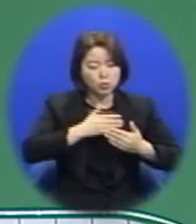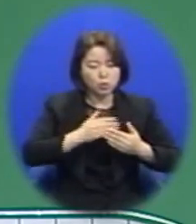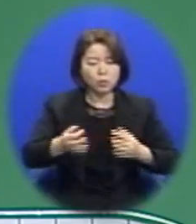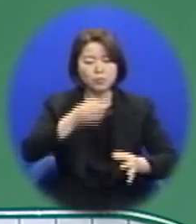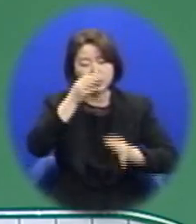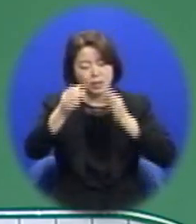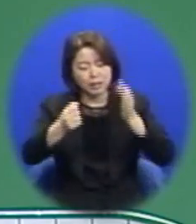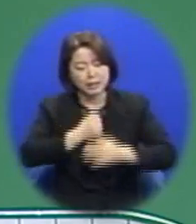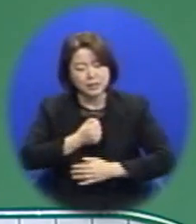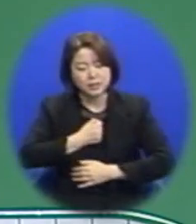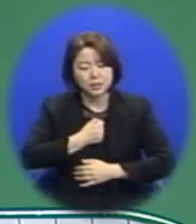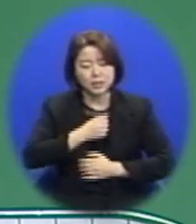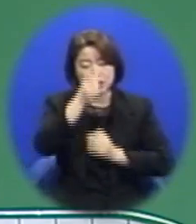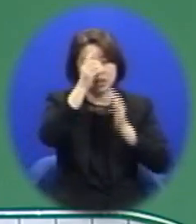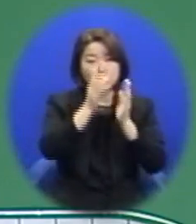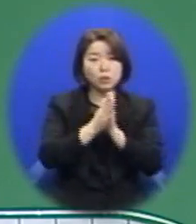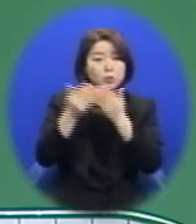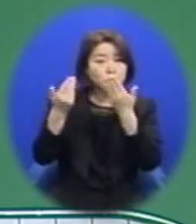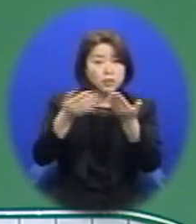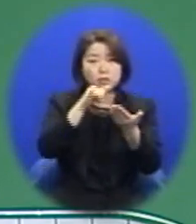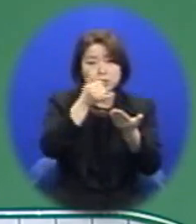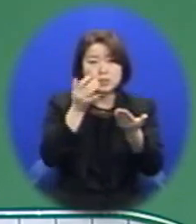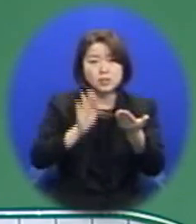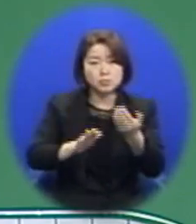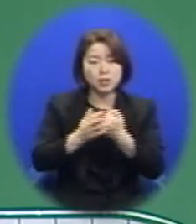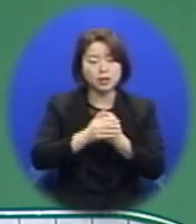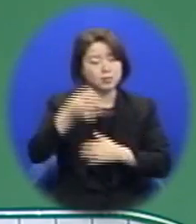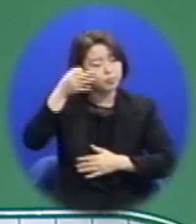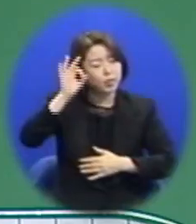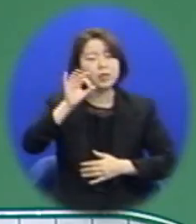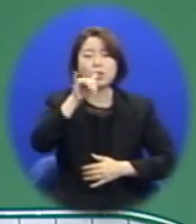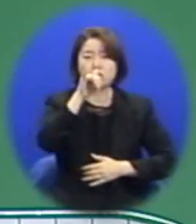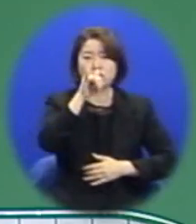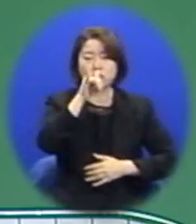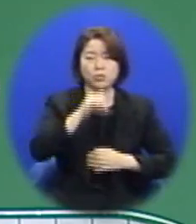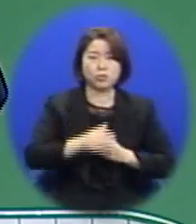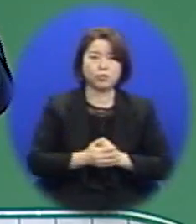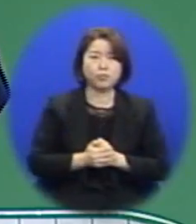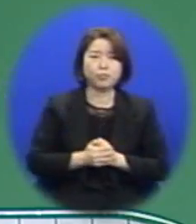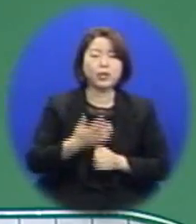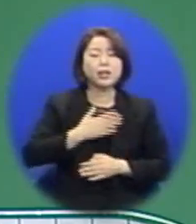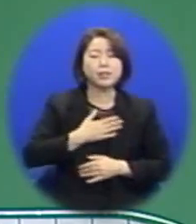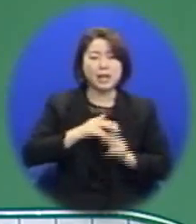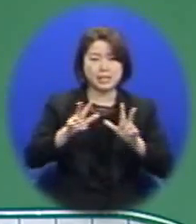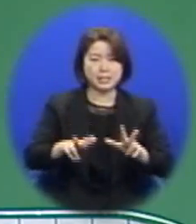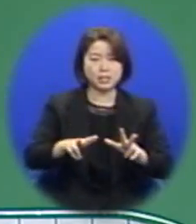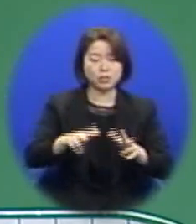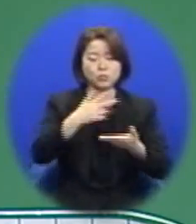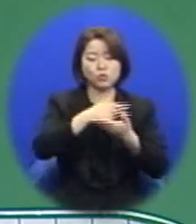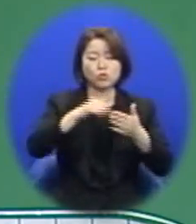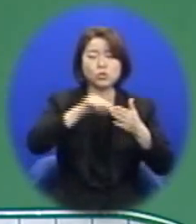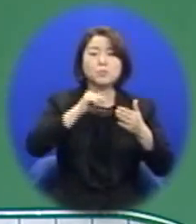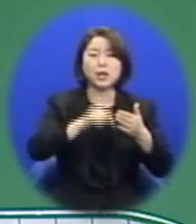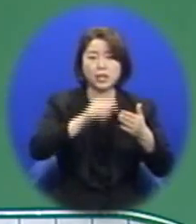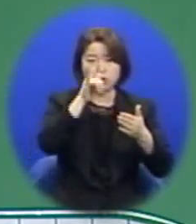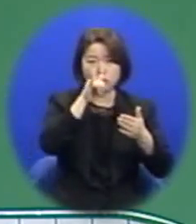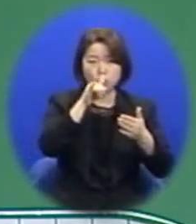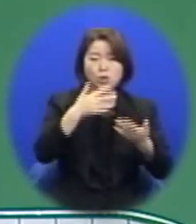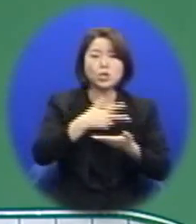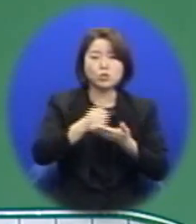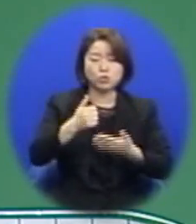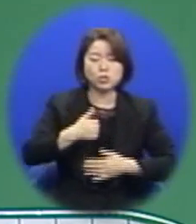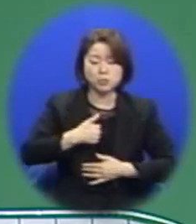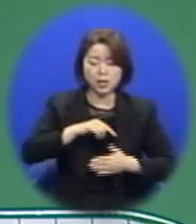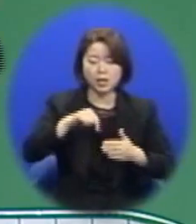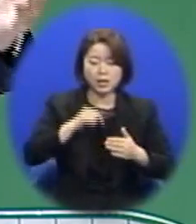탄식으로 그렇게 기도를 했었지만 깨닫게 하셨어요. 나는 지금 주님 안에 있고 주님은 제 안에